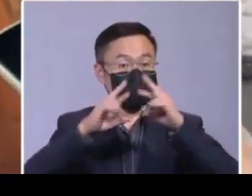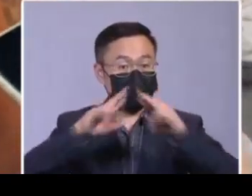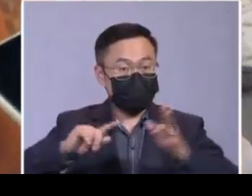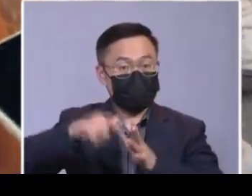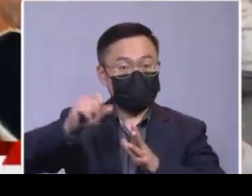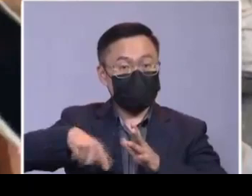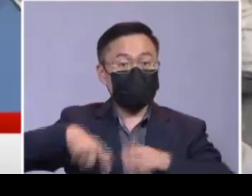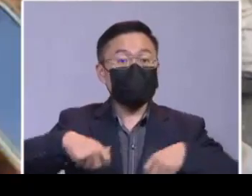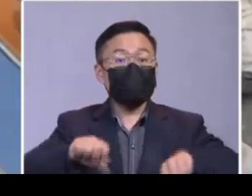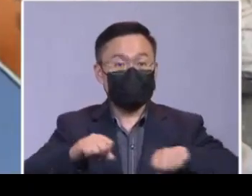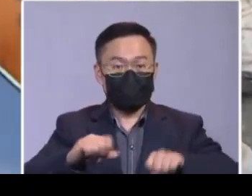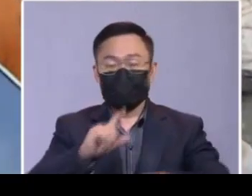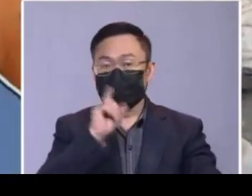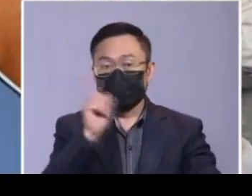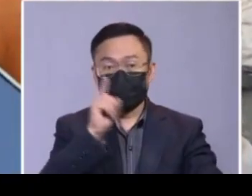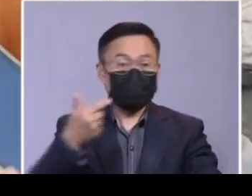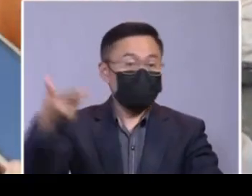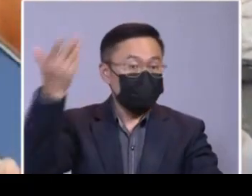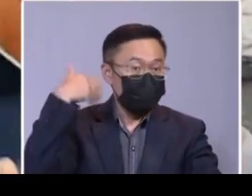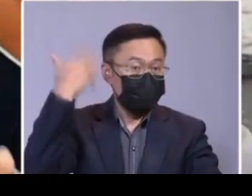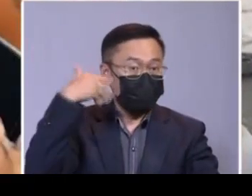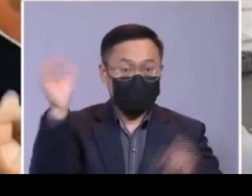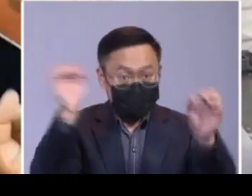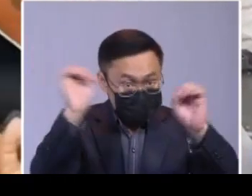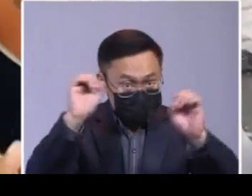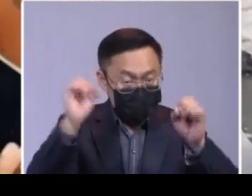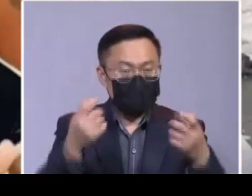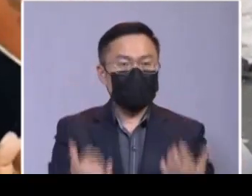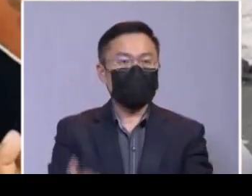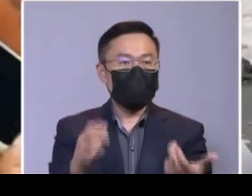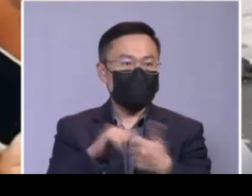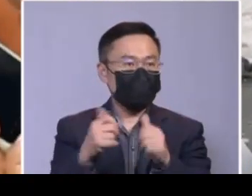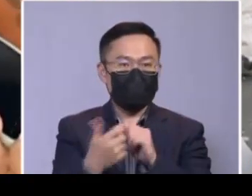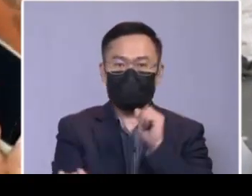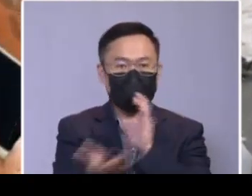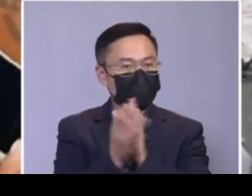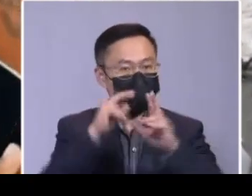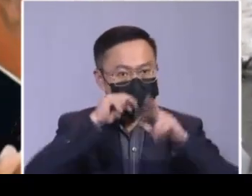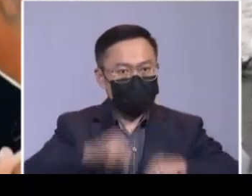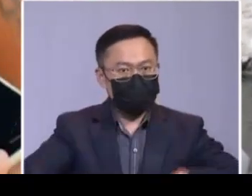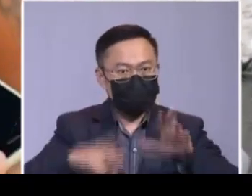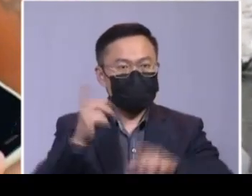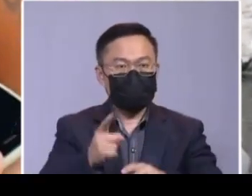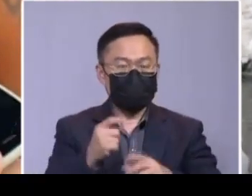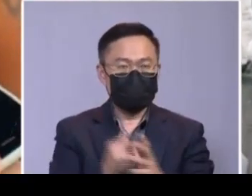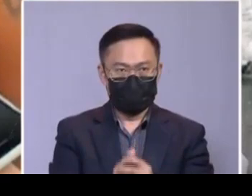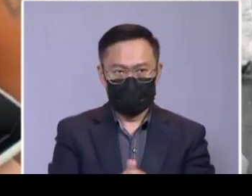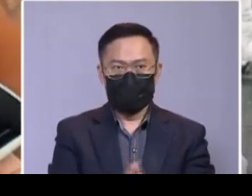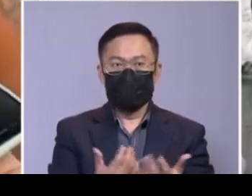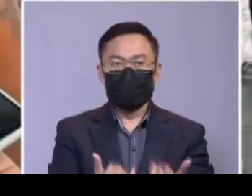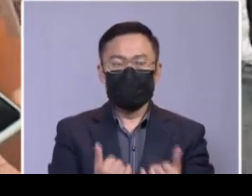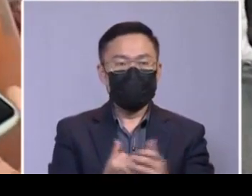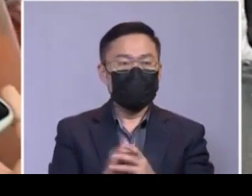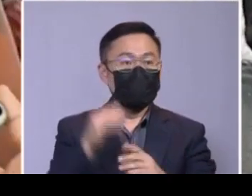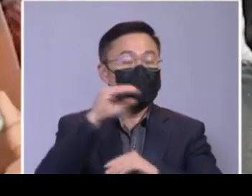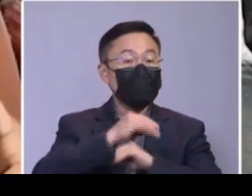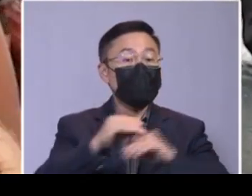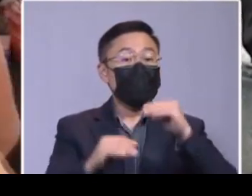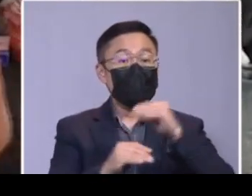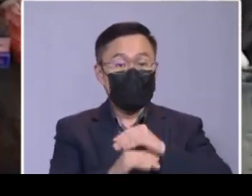หลักๆเลยก็คือว่าปัญหาจากคลองตันอย่างเดียวก็โครงการทำสะพานทำ